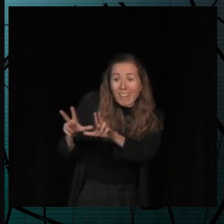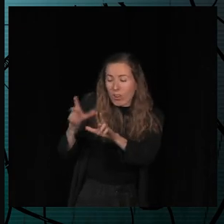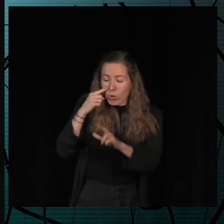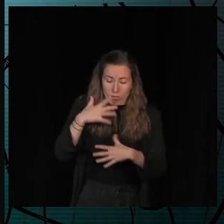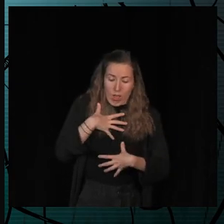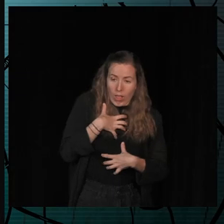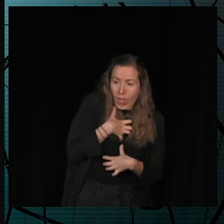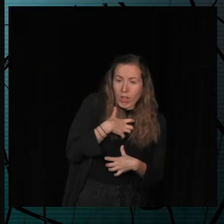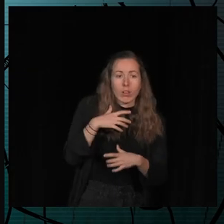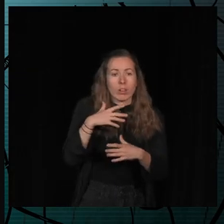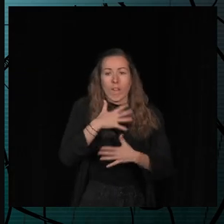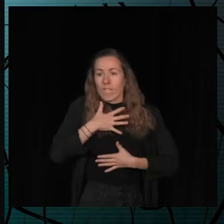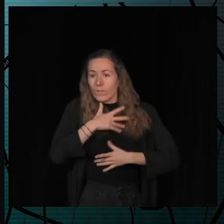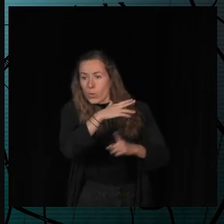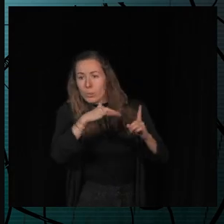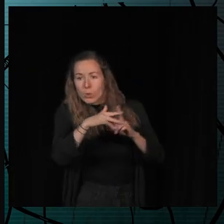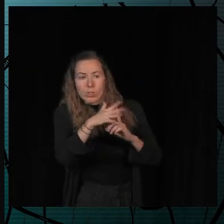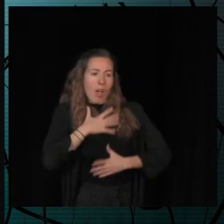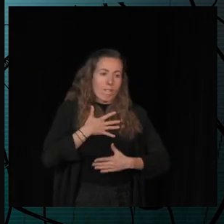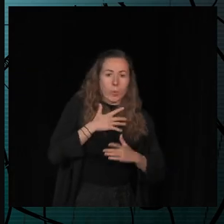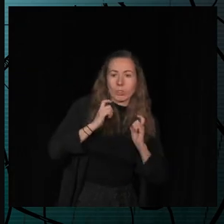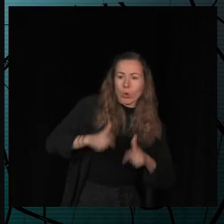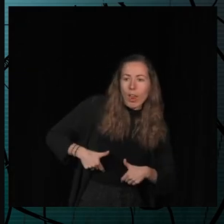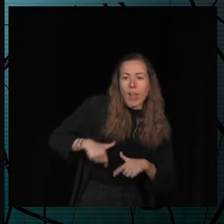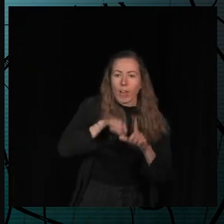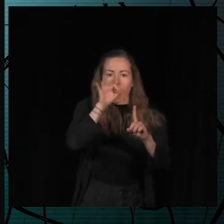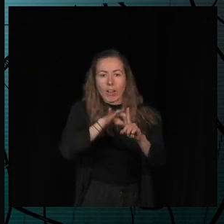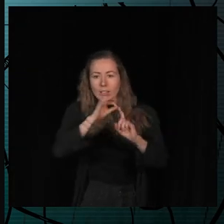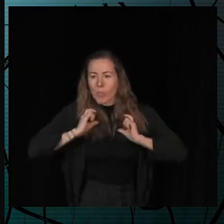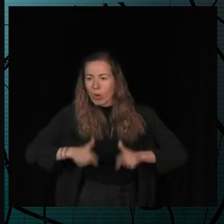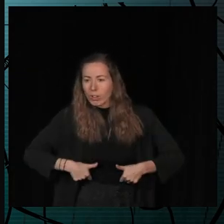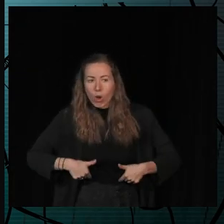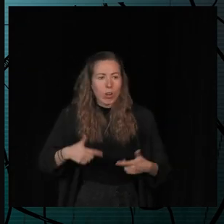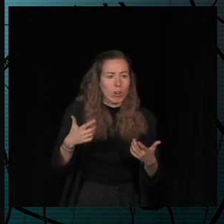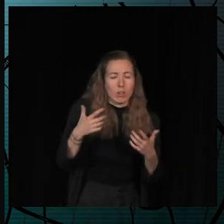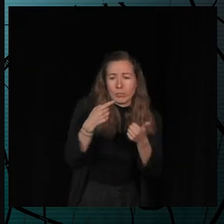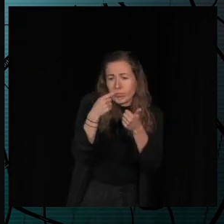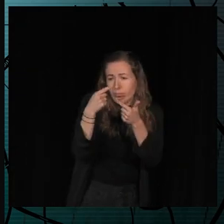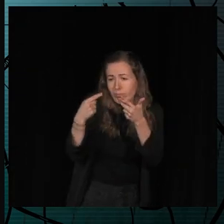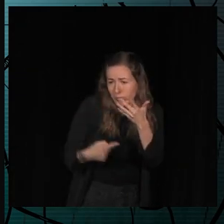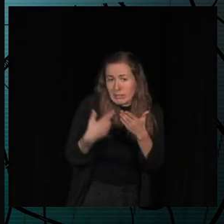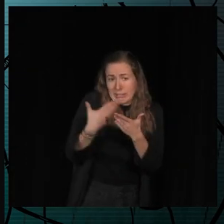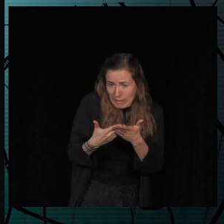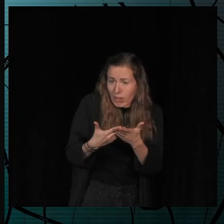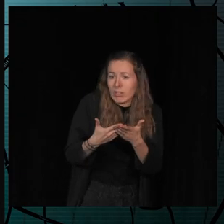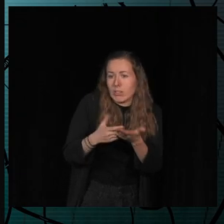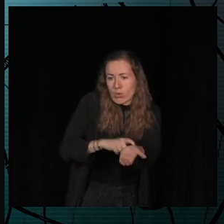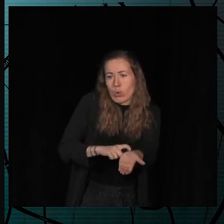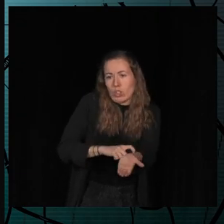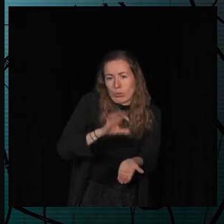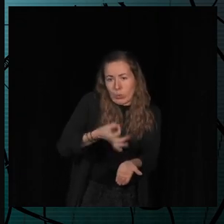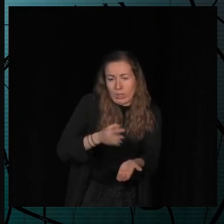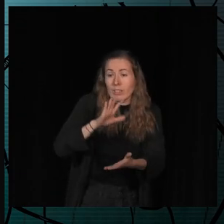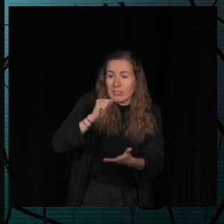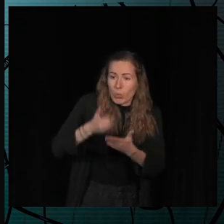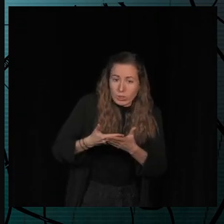phobie sociale ou scolaire à cause d'un harcèlement à l'école et tout un tas de raisons que l'enfant va passer sa nuit